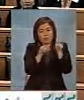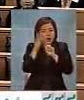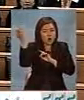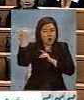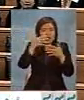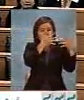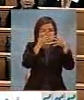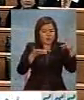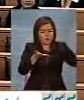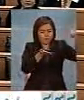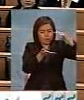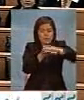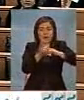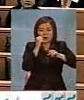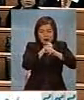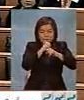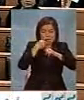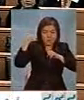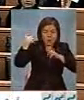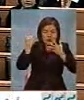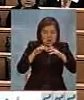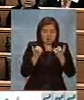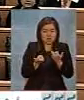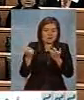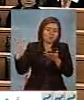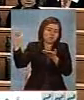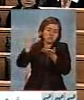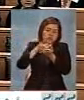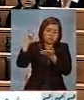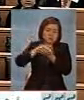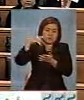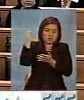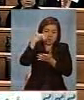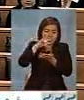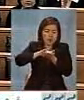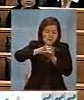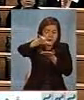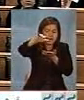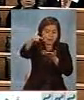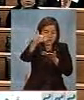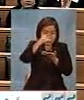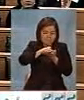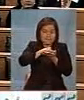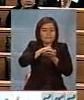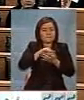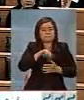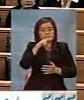พปัจจุบันมีสายการบิน2สายบริการทุกวันแอร์เอเชียนกแอ